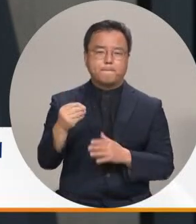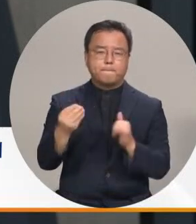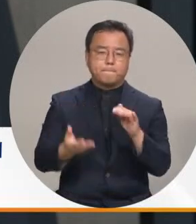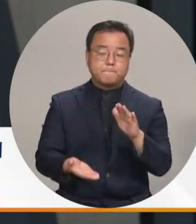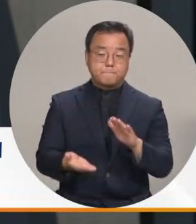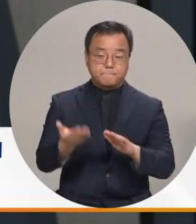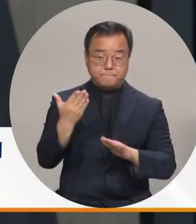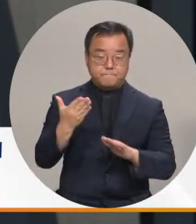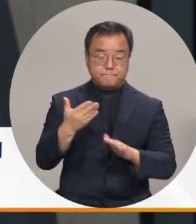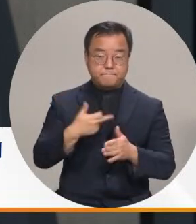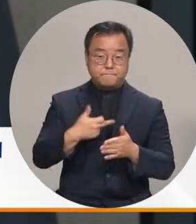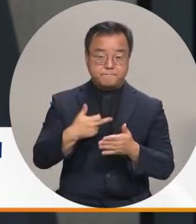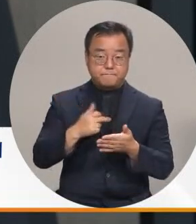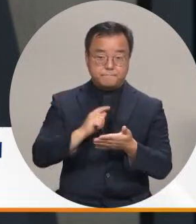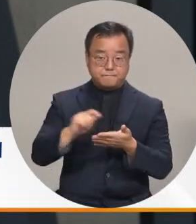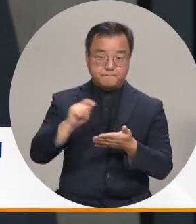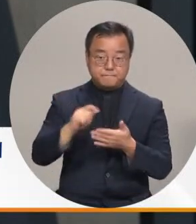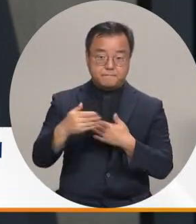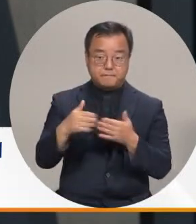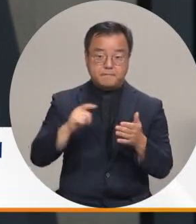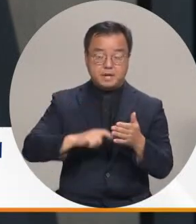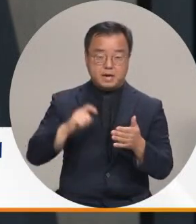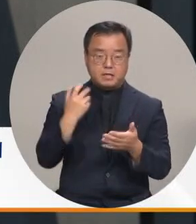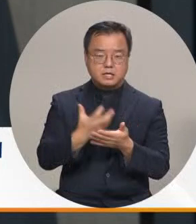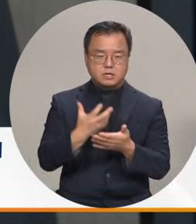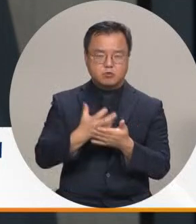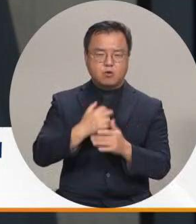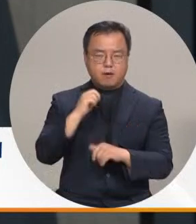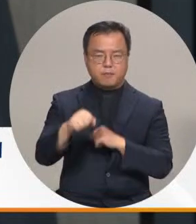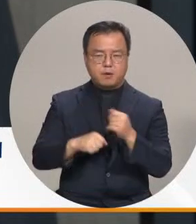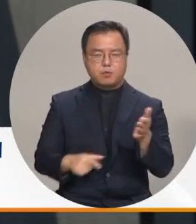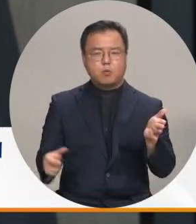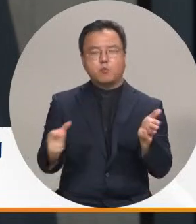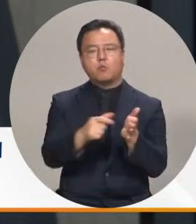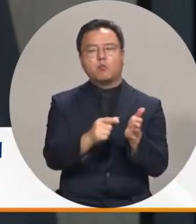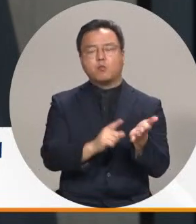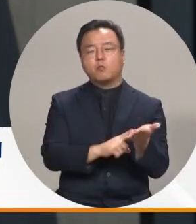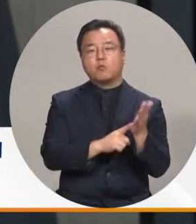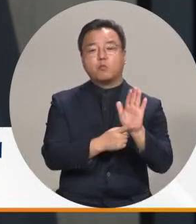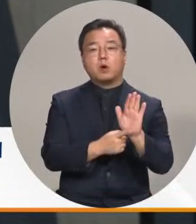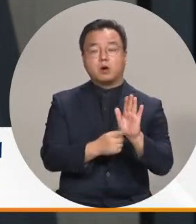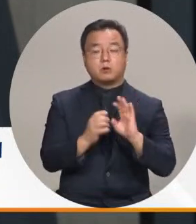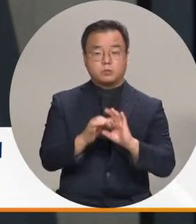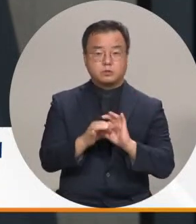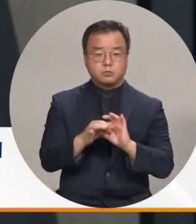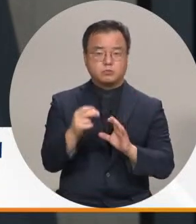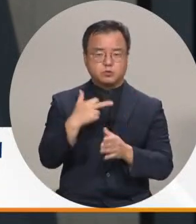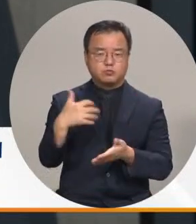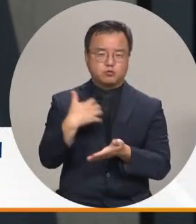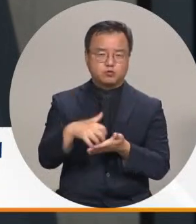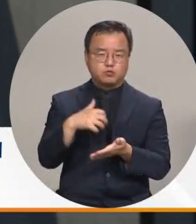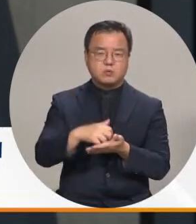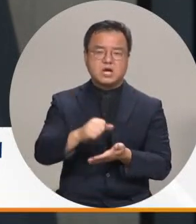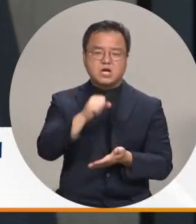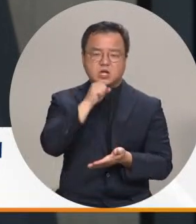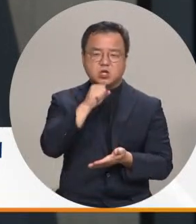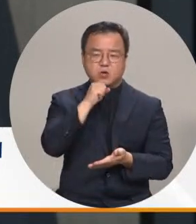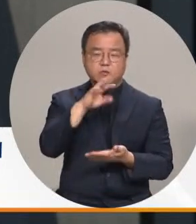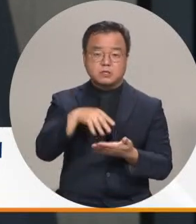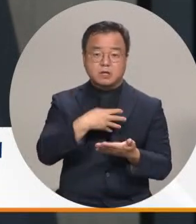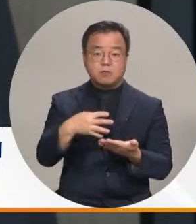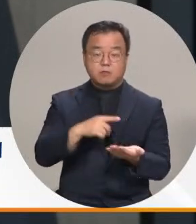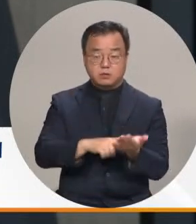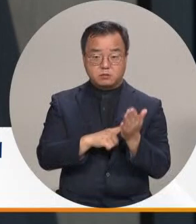구성원이 있는 단톡방에 어 자료들을 무단으로 올리면서 어 대규모의 성적 자료가 유출된